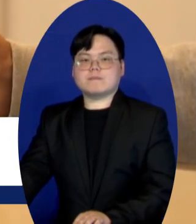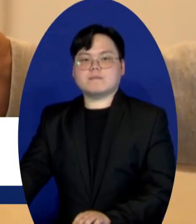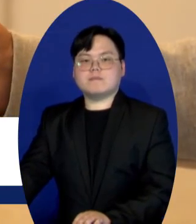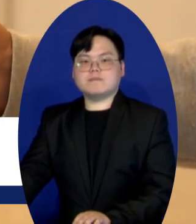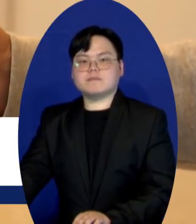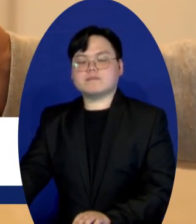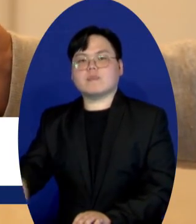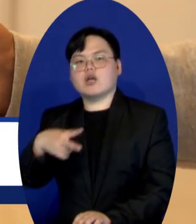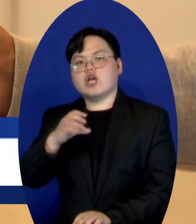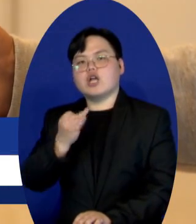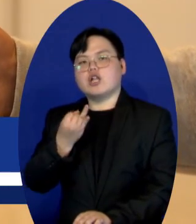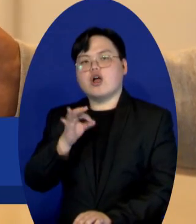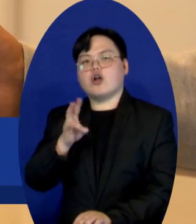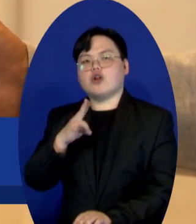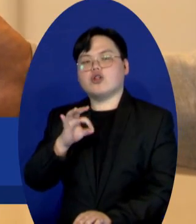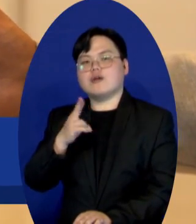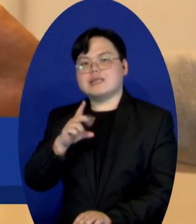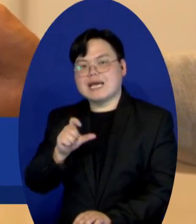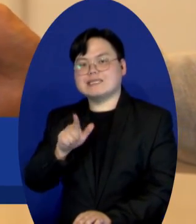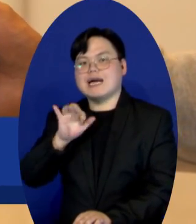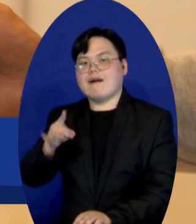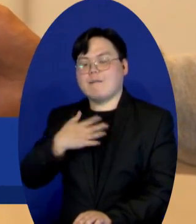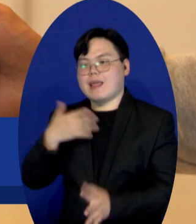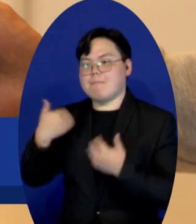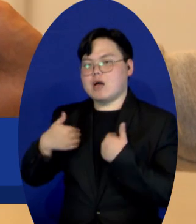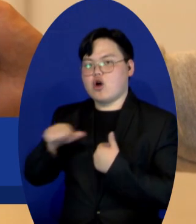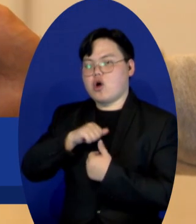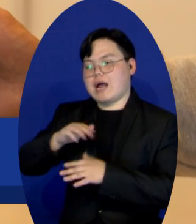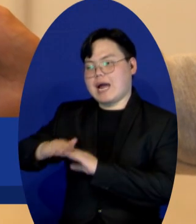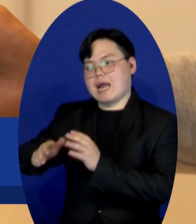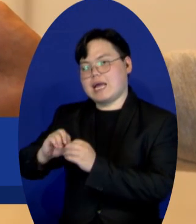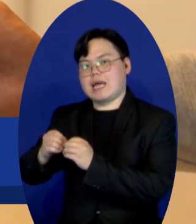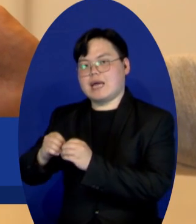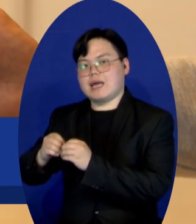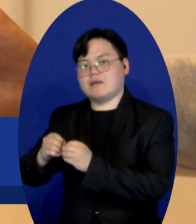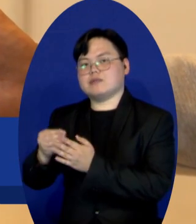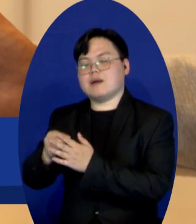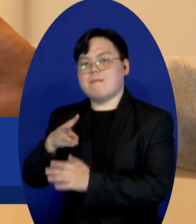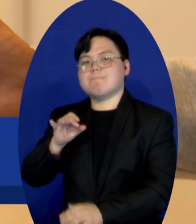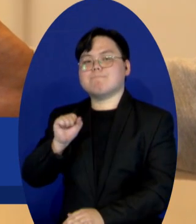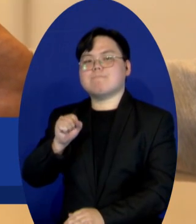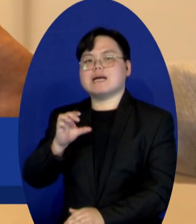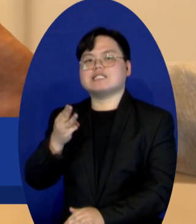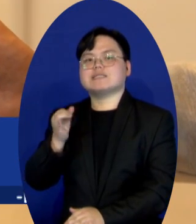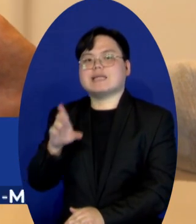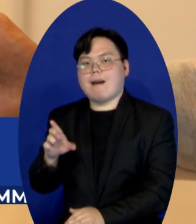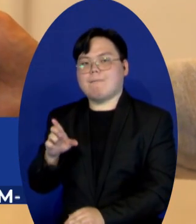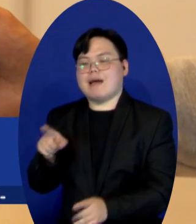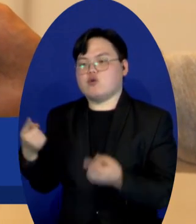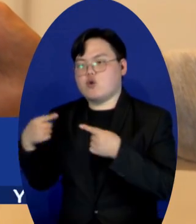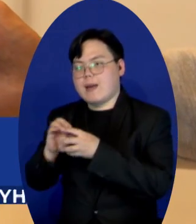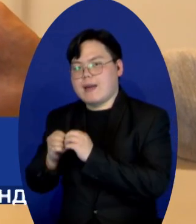Яны дог загварын онгоцыг манай багш маань өөрийн гараар хийгээд баштабар багсгаа тэгээд багшихаа хийсэн